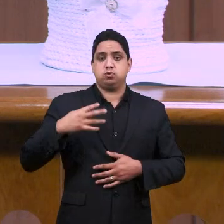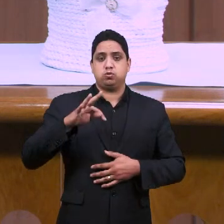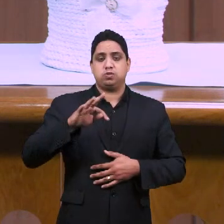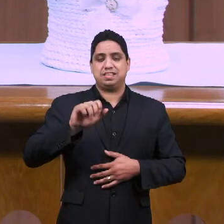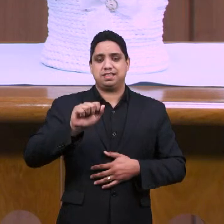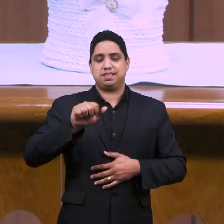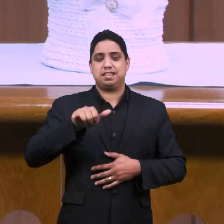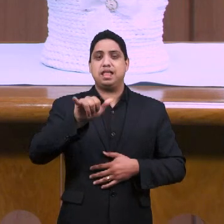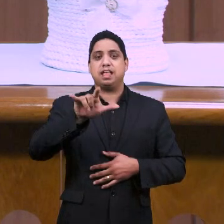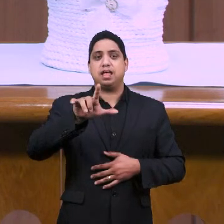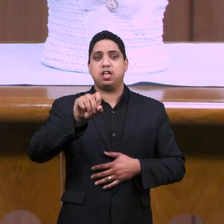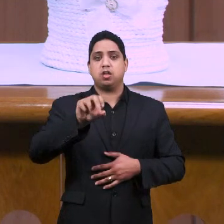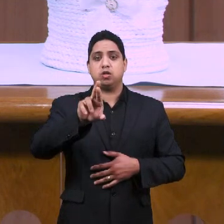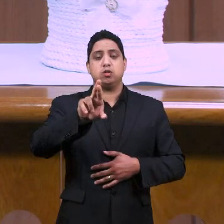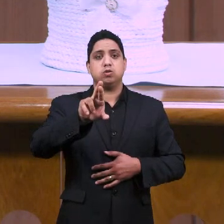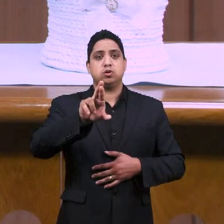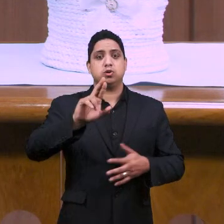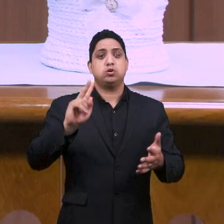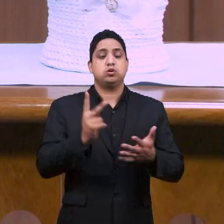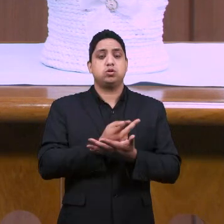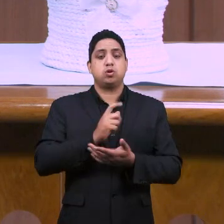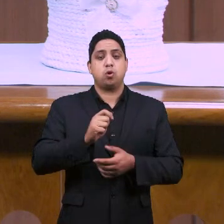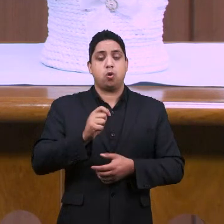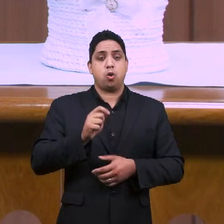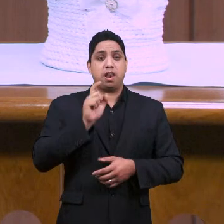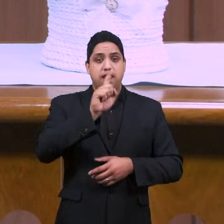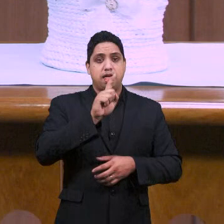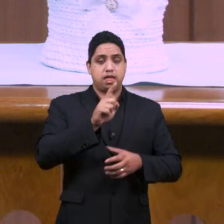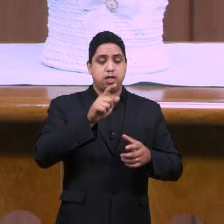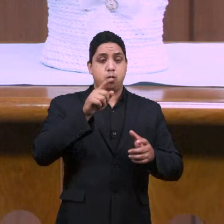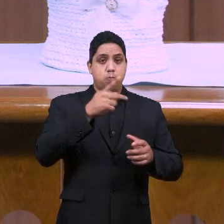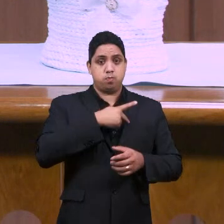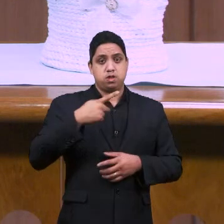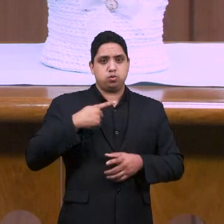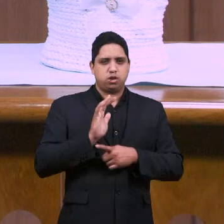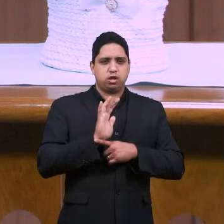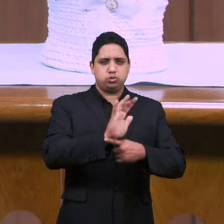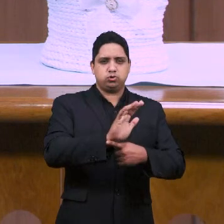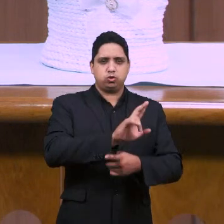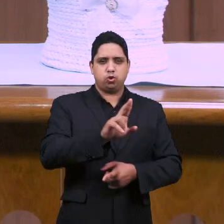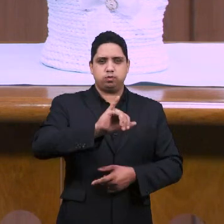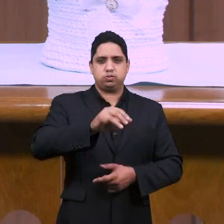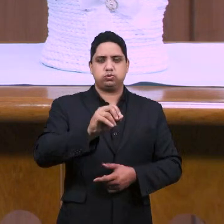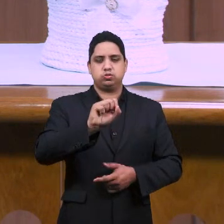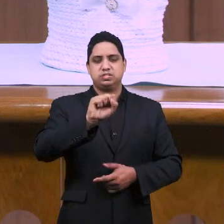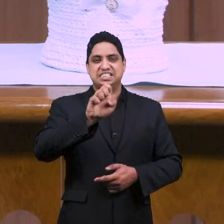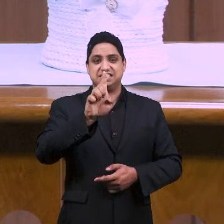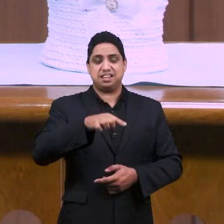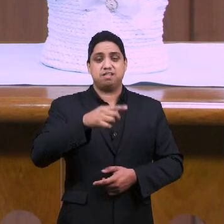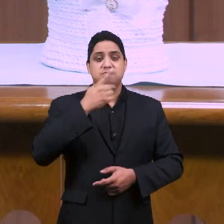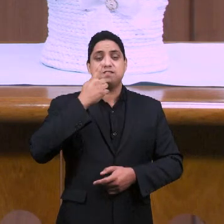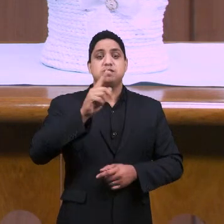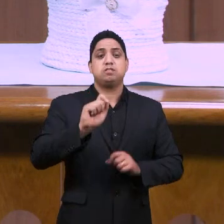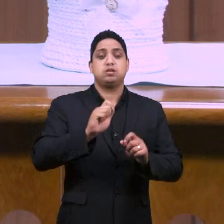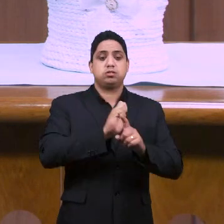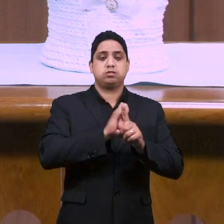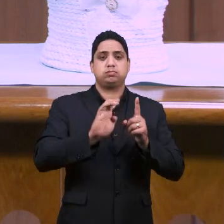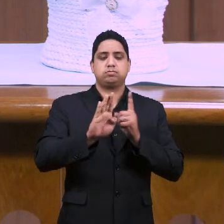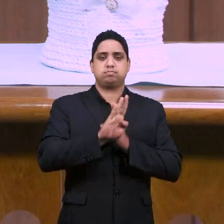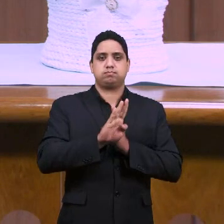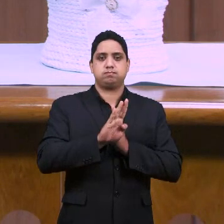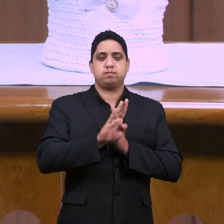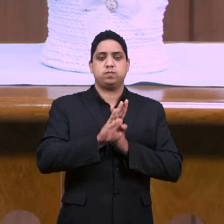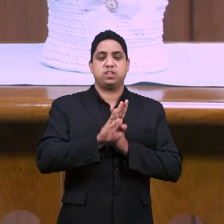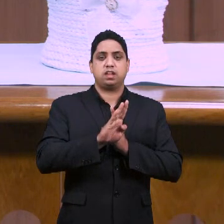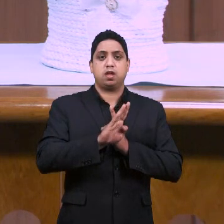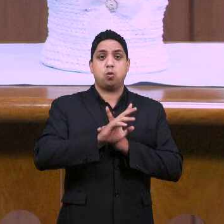où le pasteur Taylor Vieira est responsable. Le pasteur José Roberto nous a envoyé et en